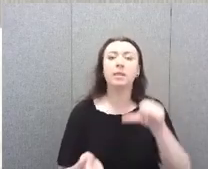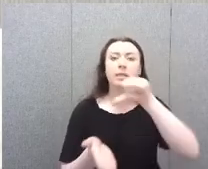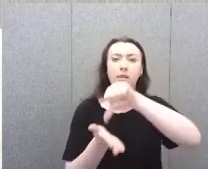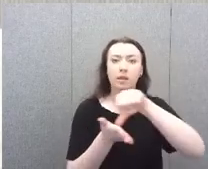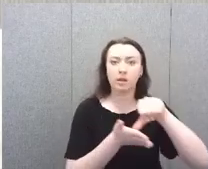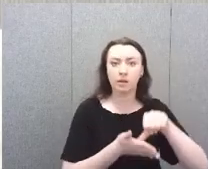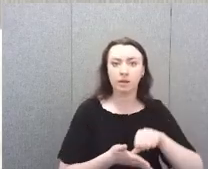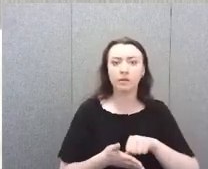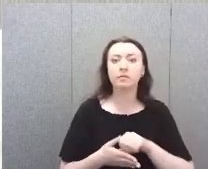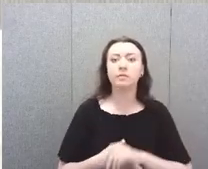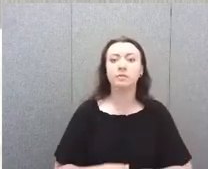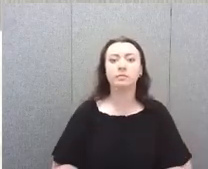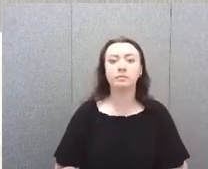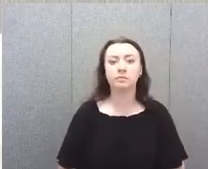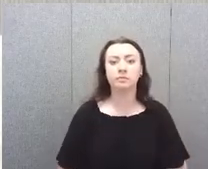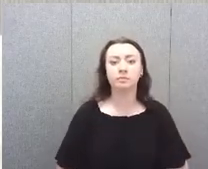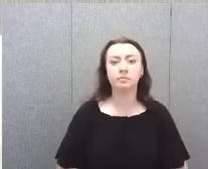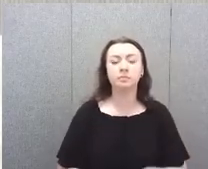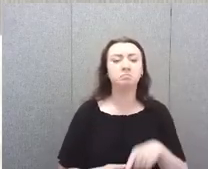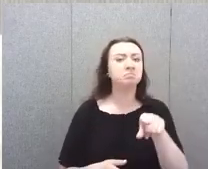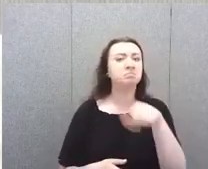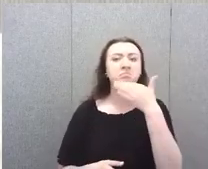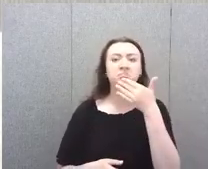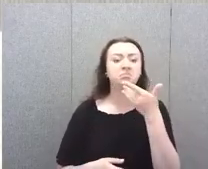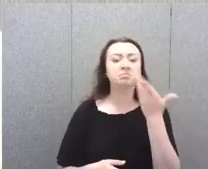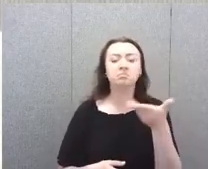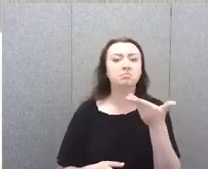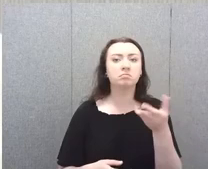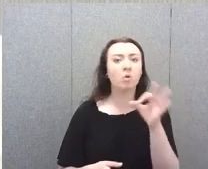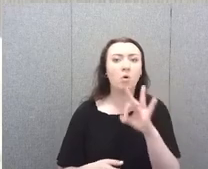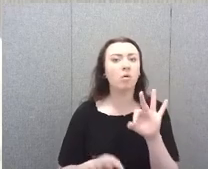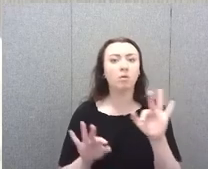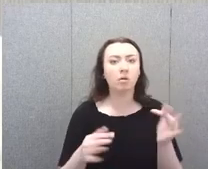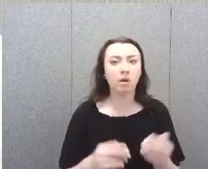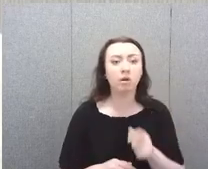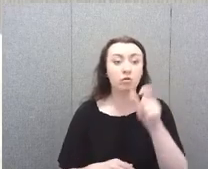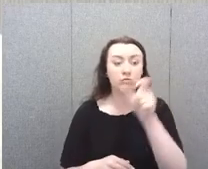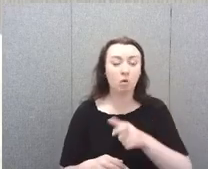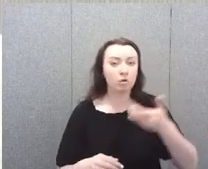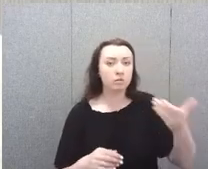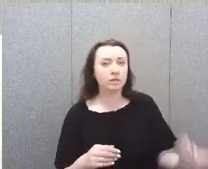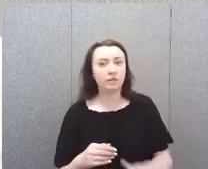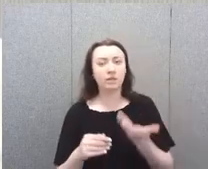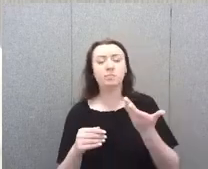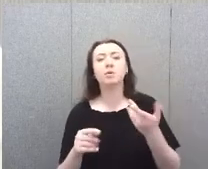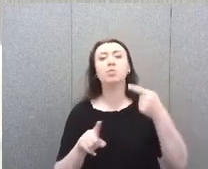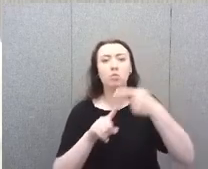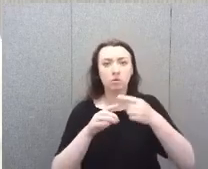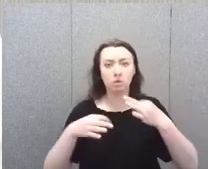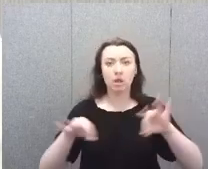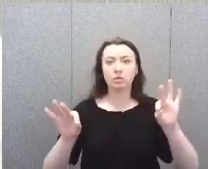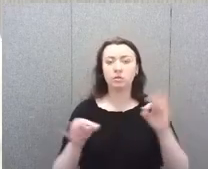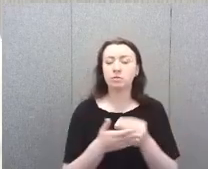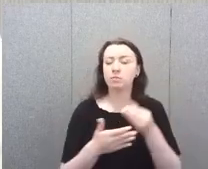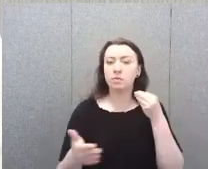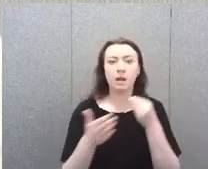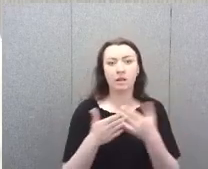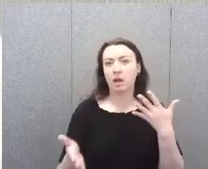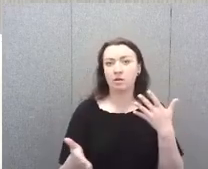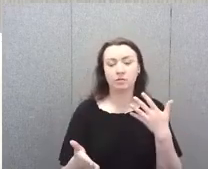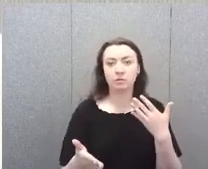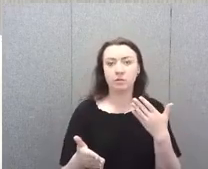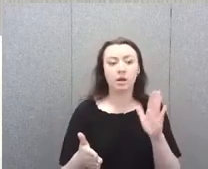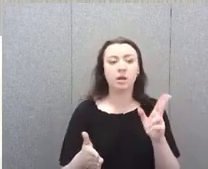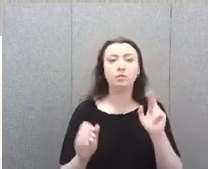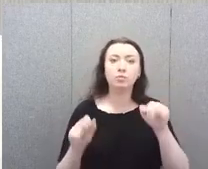предоставляю слово участнице сессии, той, которая говорит, что жизнь человека и свобода человека – это самые большие